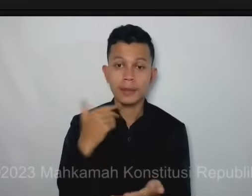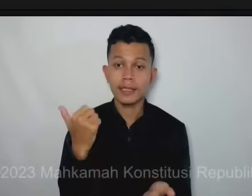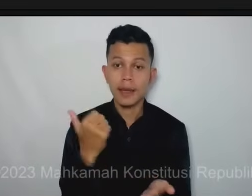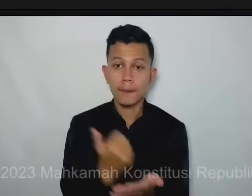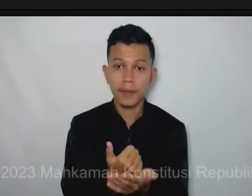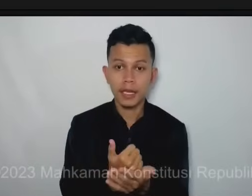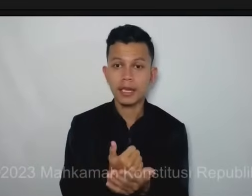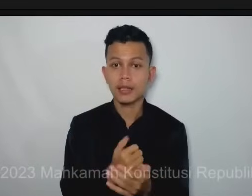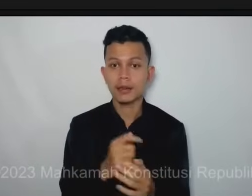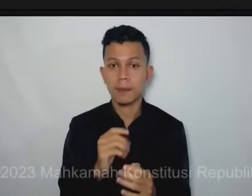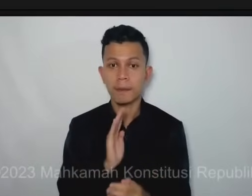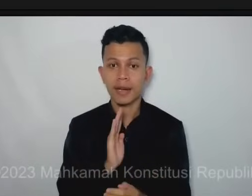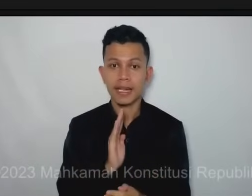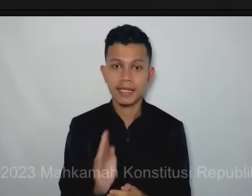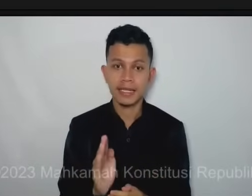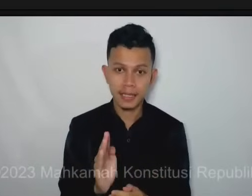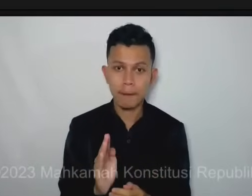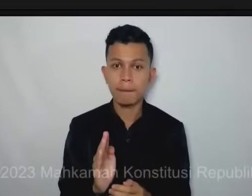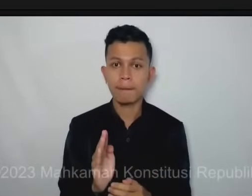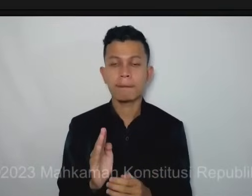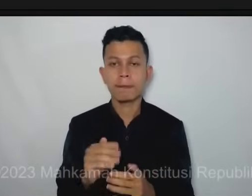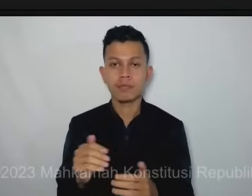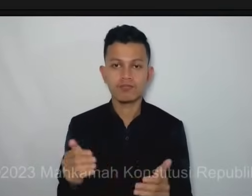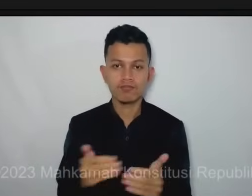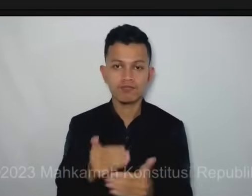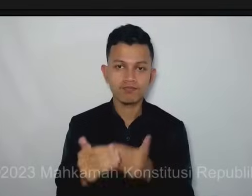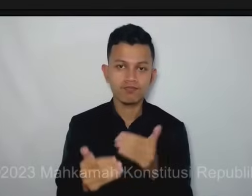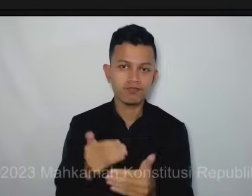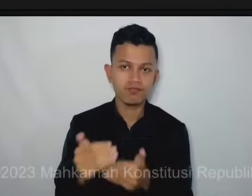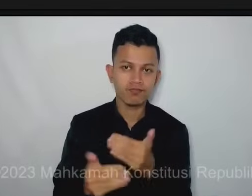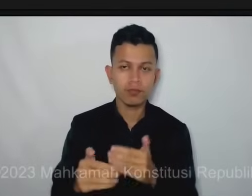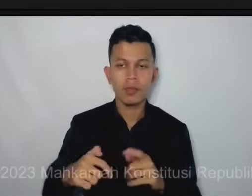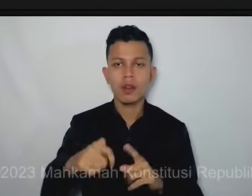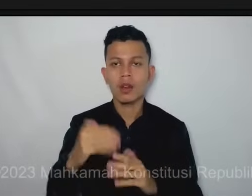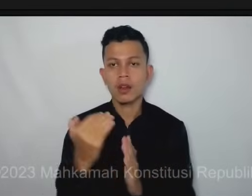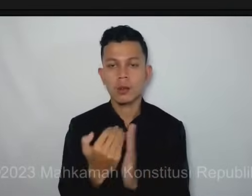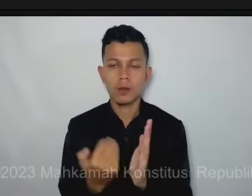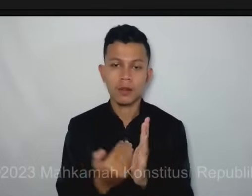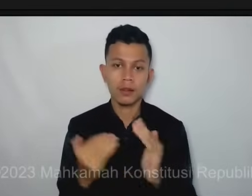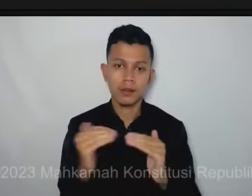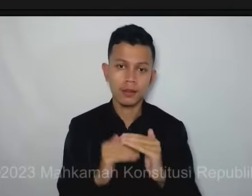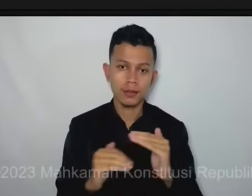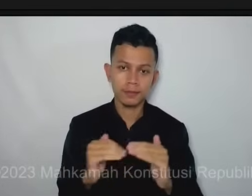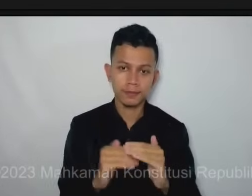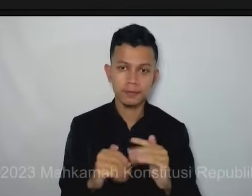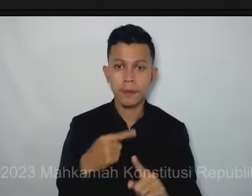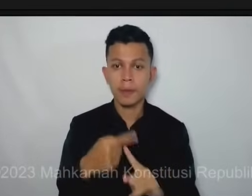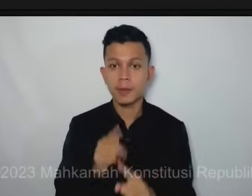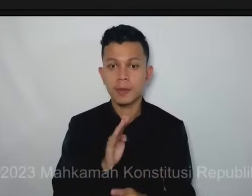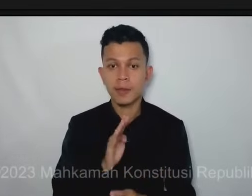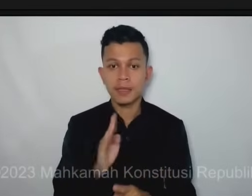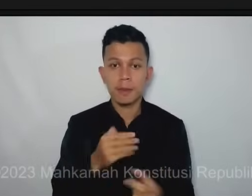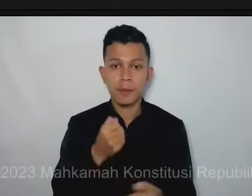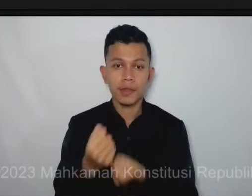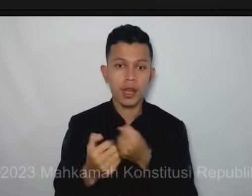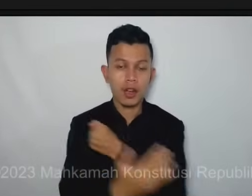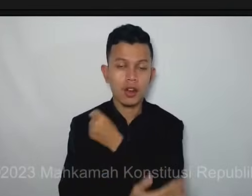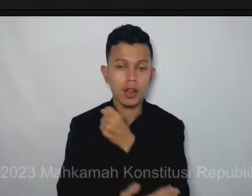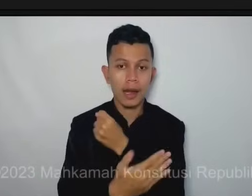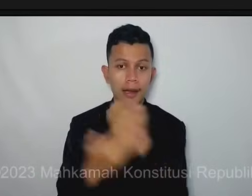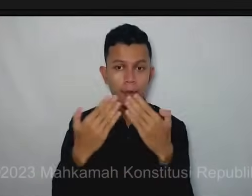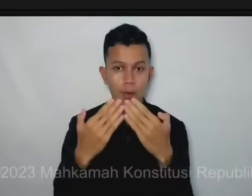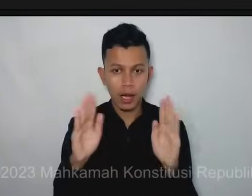terwujudnya keberlangsungan prinsip supremasi konstitusi serta prinsip penyelenggaraan negara demokratis yang